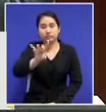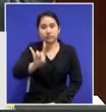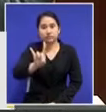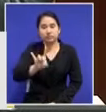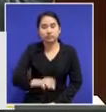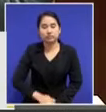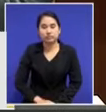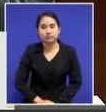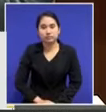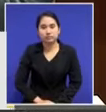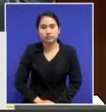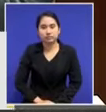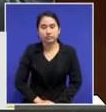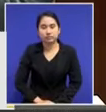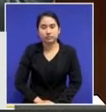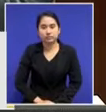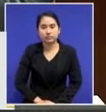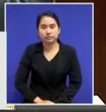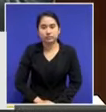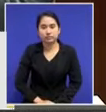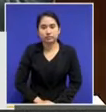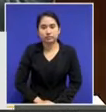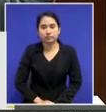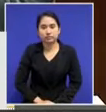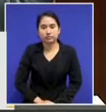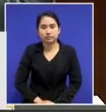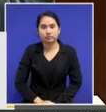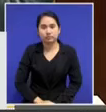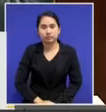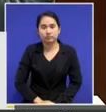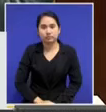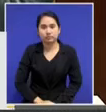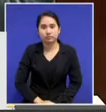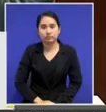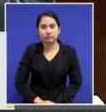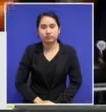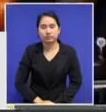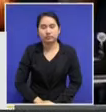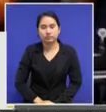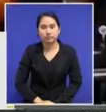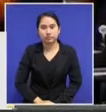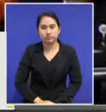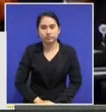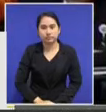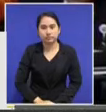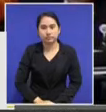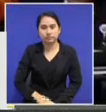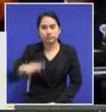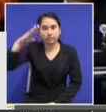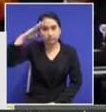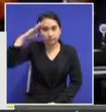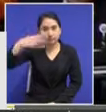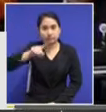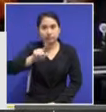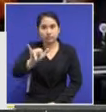428พลตำรวจเอกยงยุทธเทพจำนง พลเอกประยุ